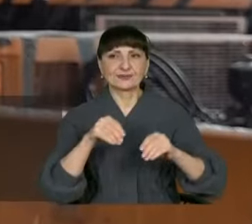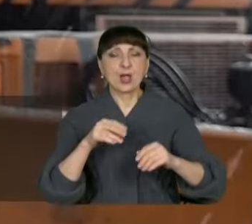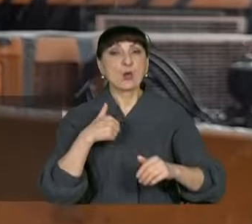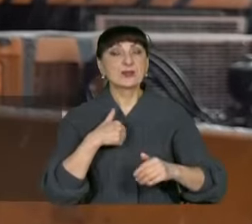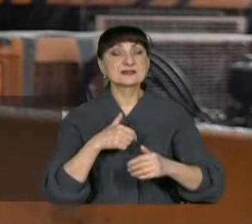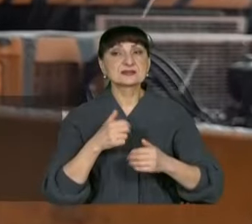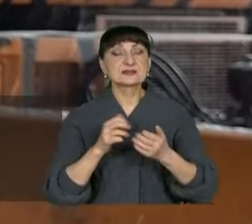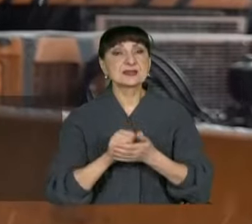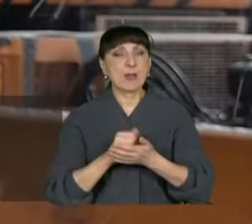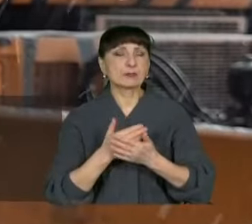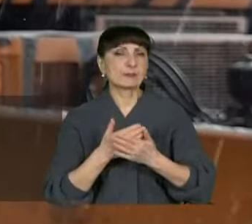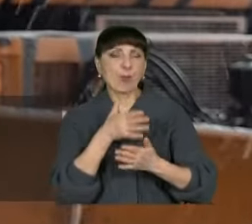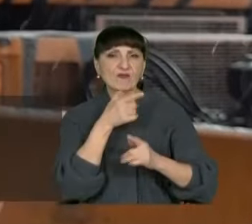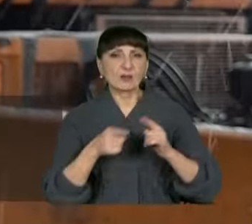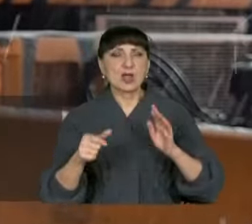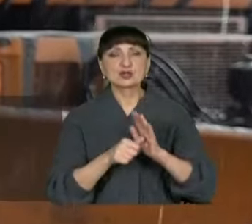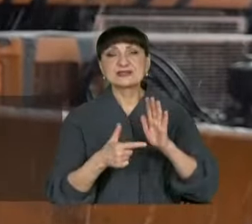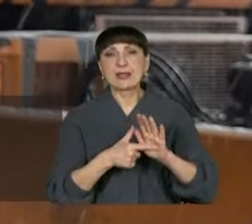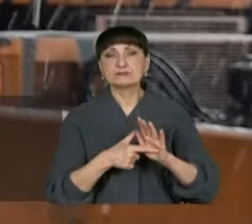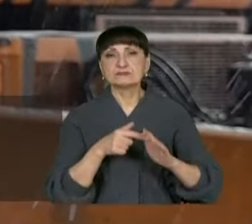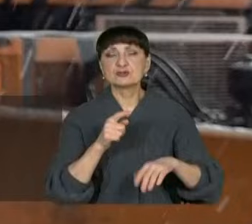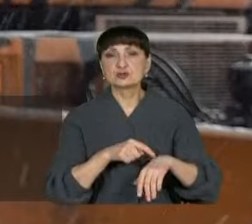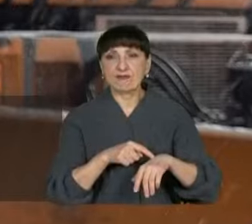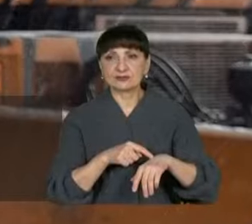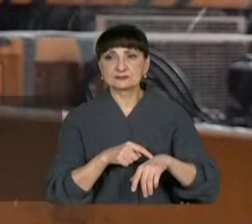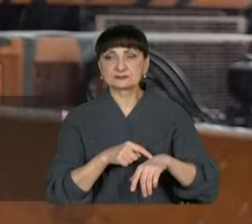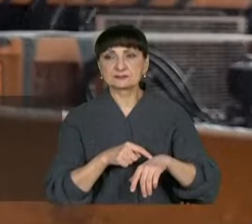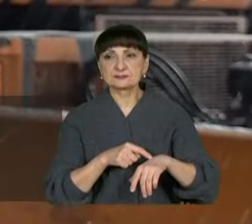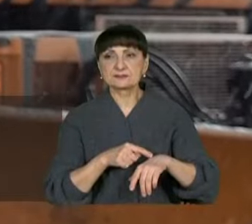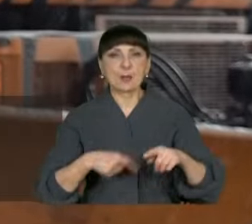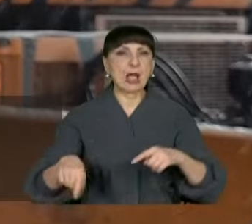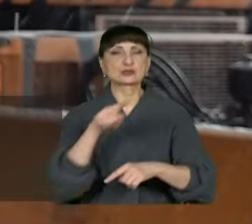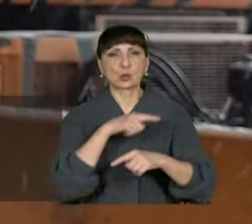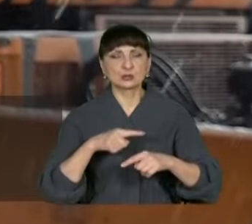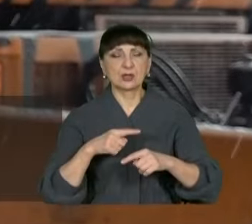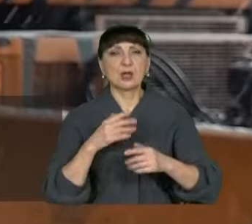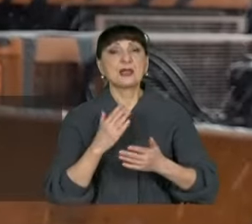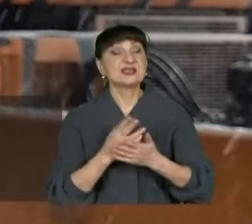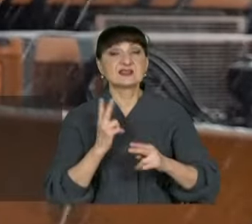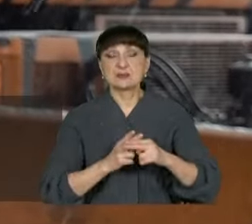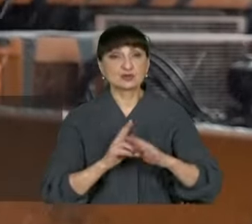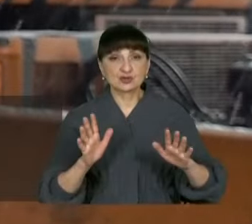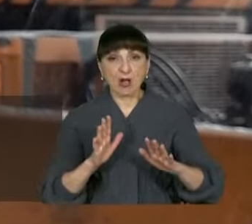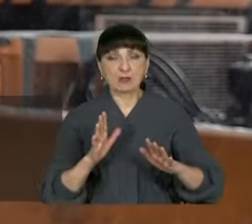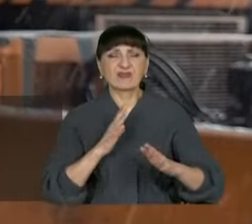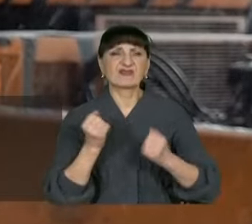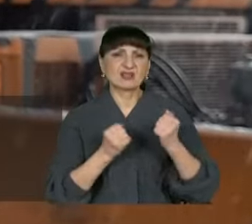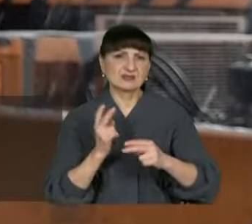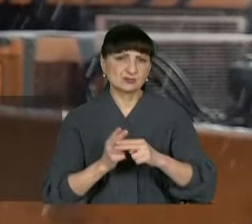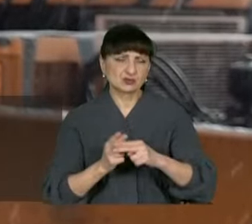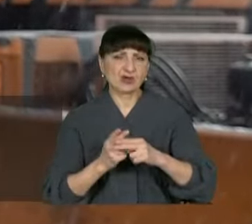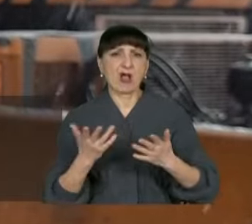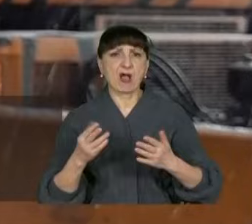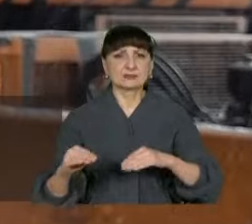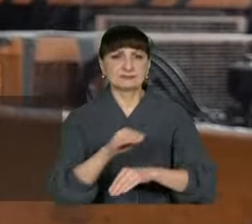занимает где-то по времени 6-7 часов. Если без помехи водить, бывает, там нам мешает